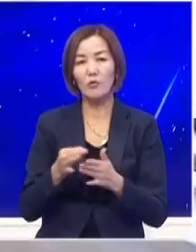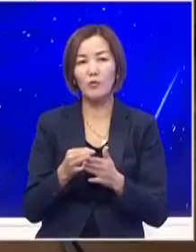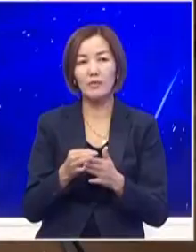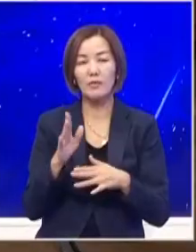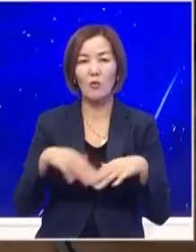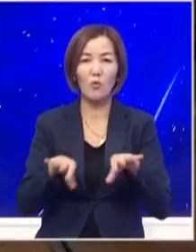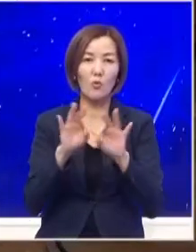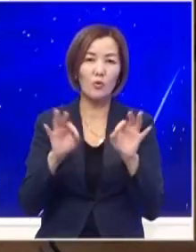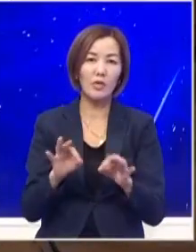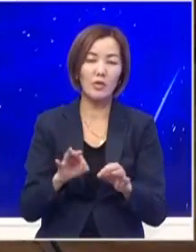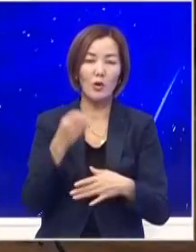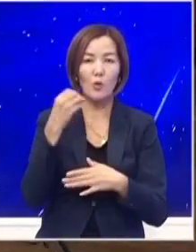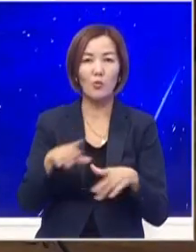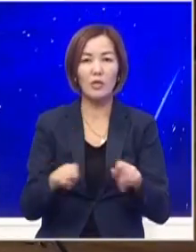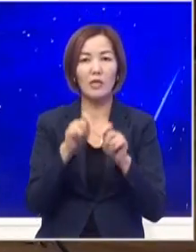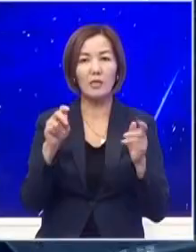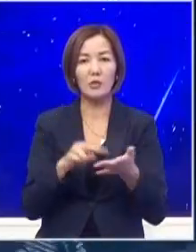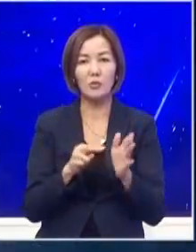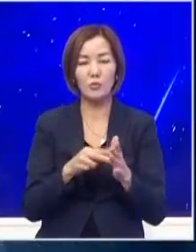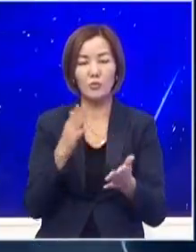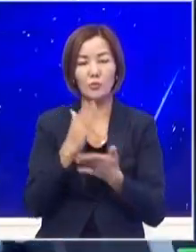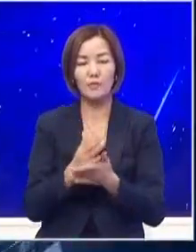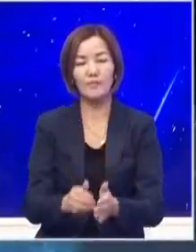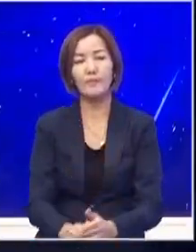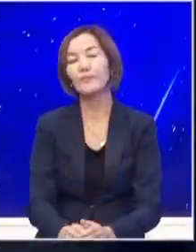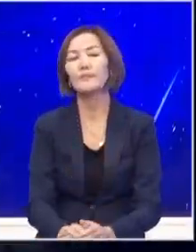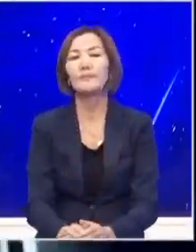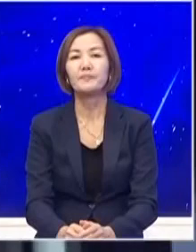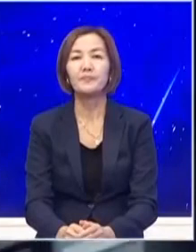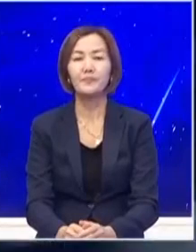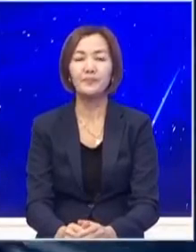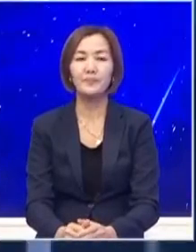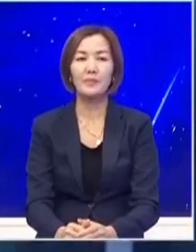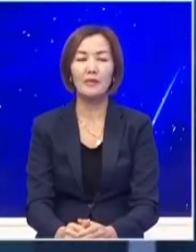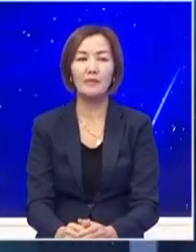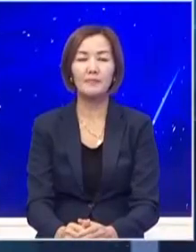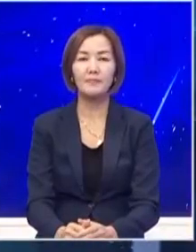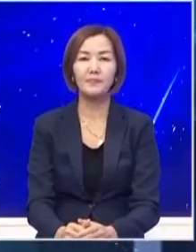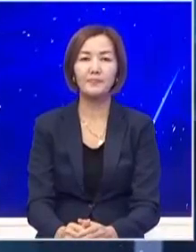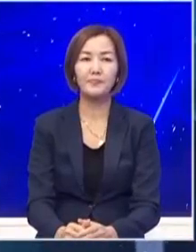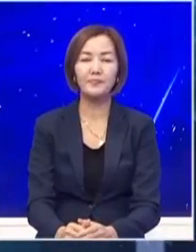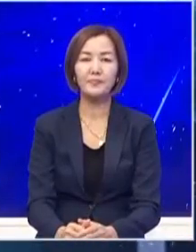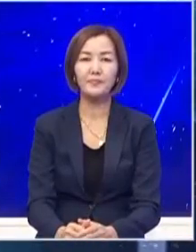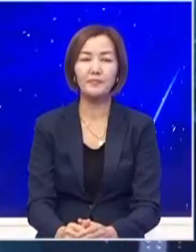қолөнер шеберлерінің орталығын ашуды армандайды. Мәди Мәлік, Айдос Қалиев, Жетісу телеарнасы.